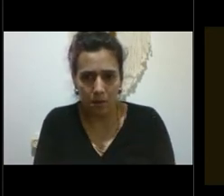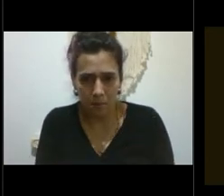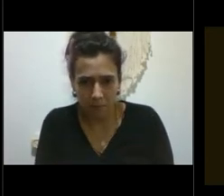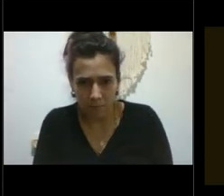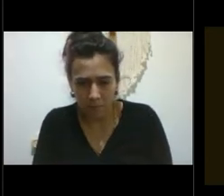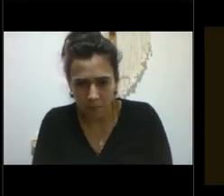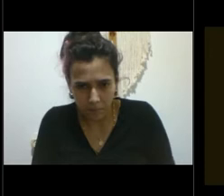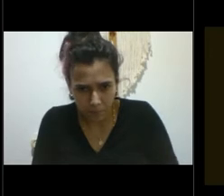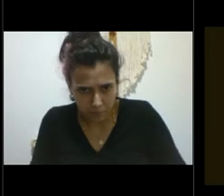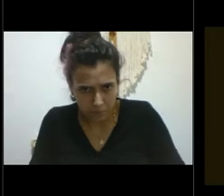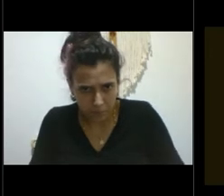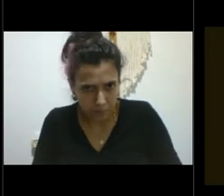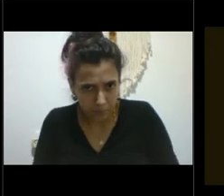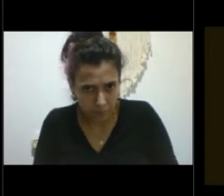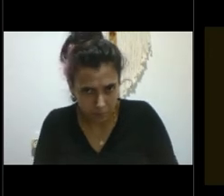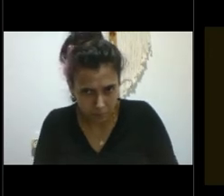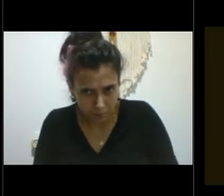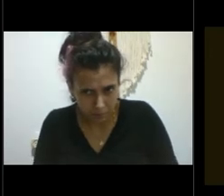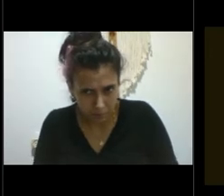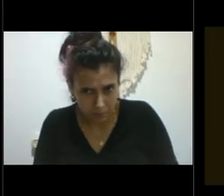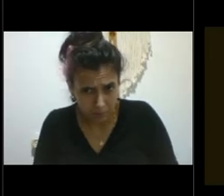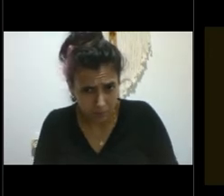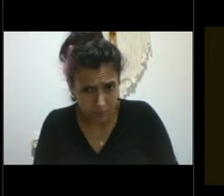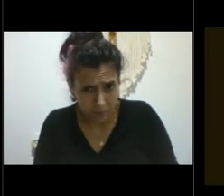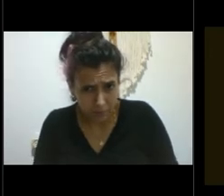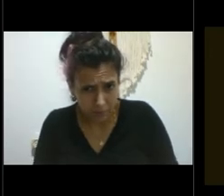של למה